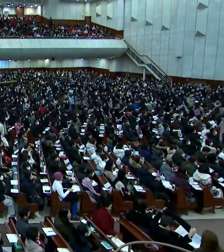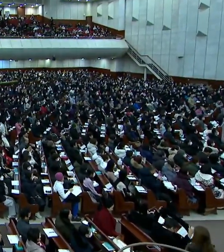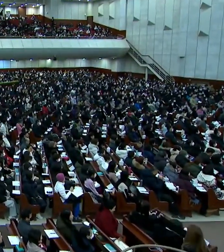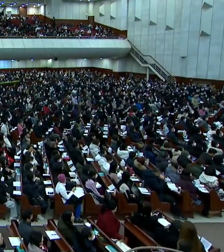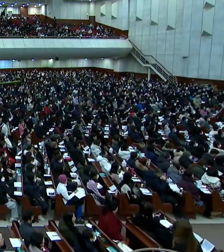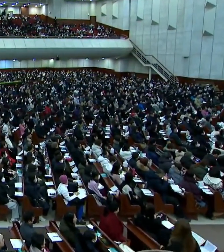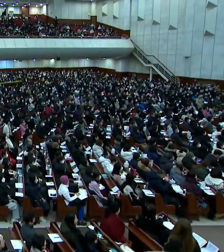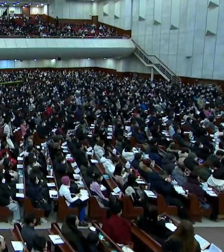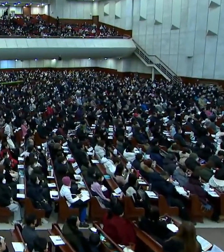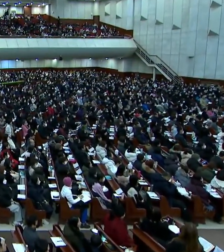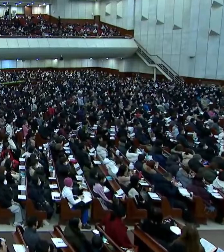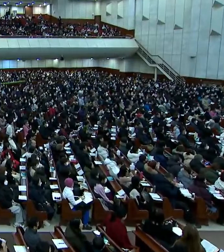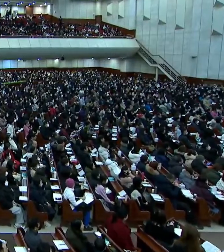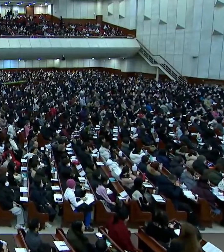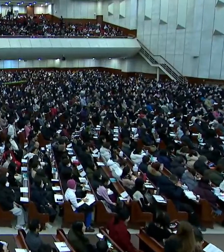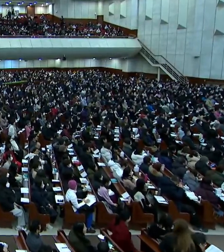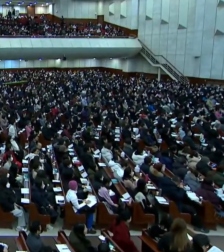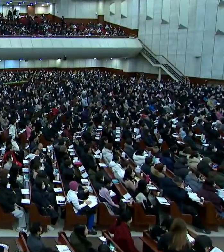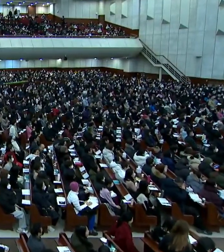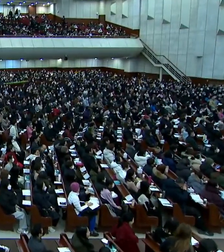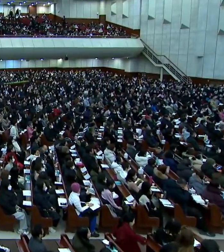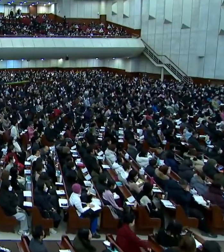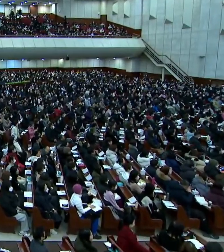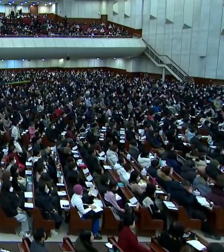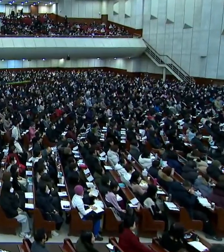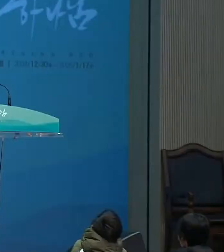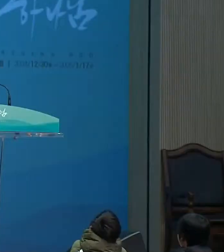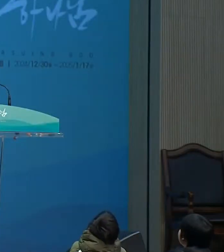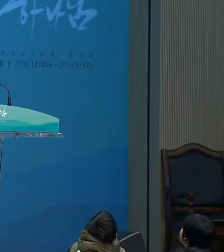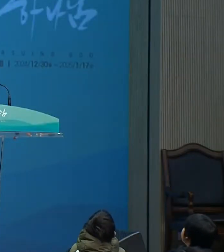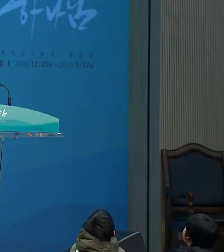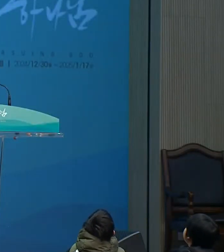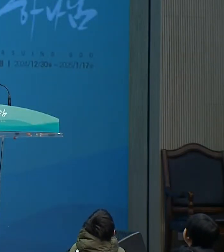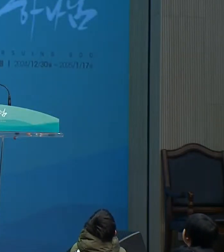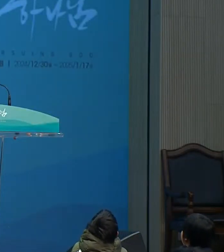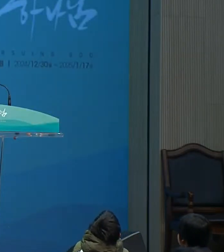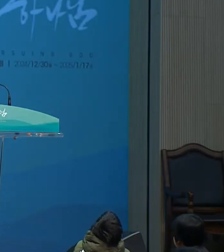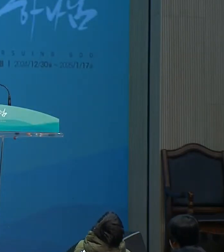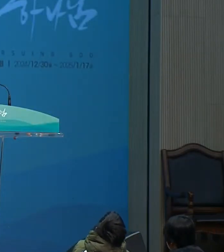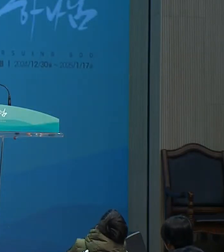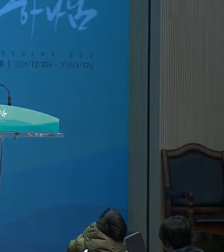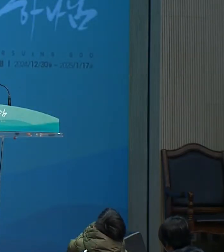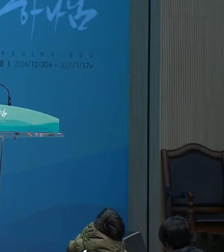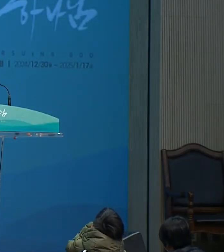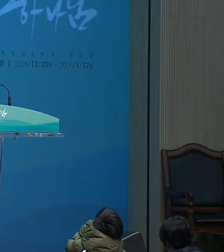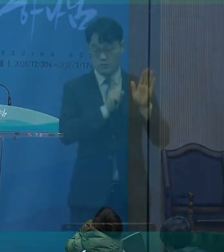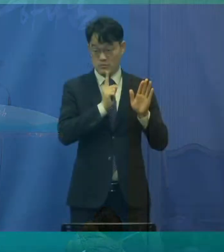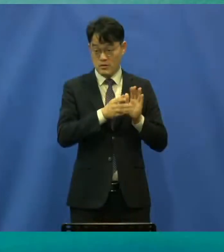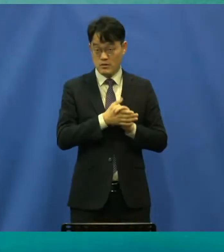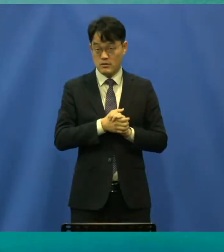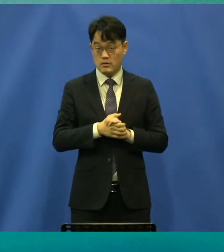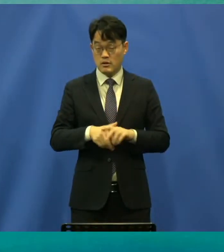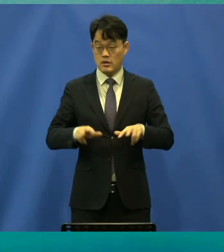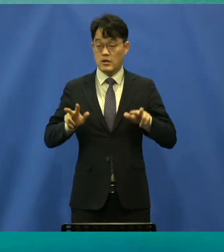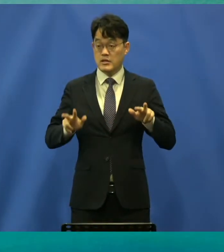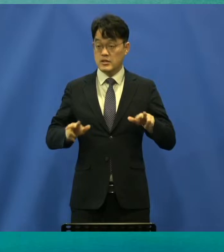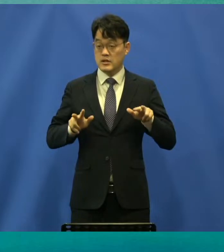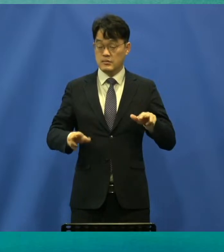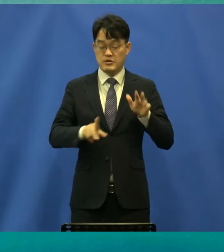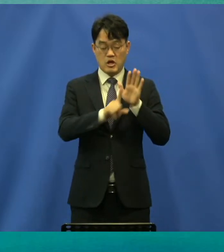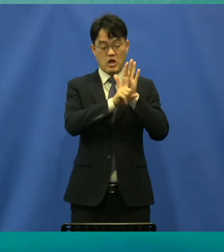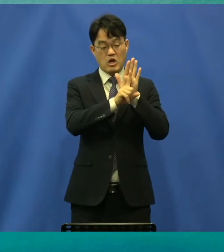오늘 내일 새벽에 좀 춥다고 그러죠? 추운데 뭐 오늘 지금 온도 보니까 영하